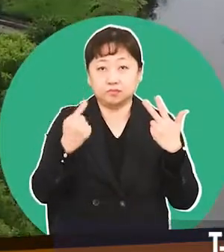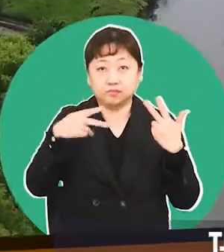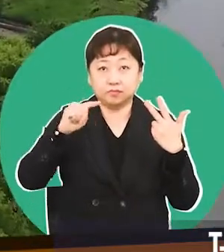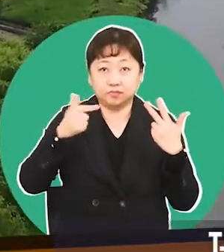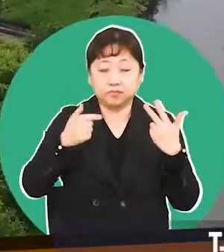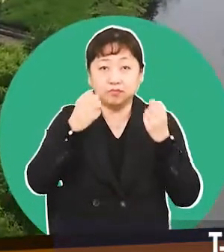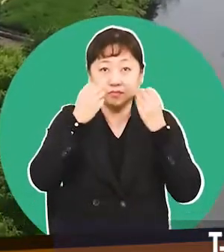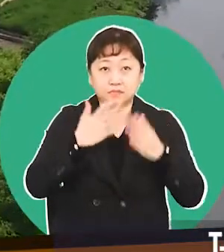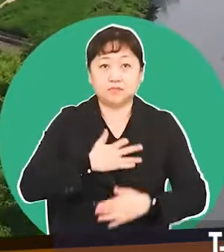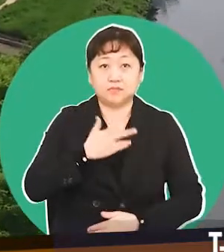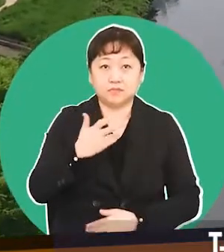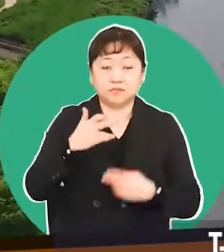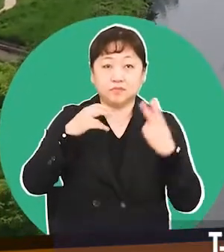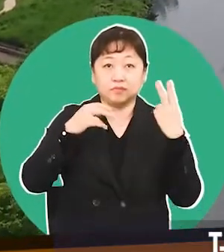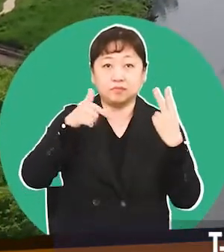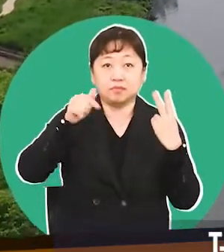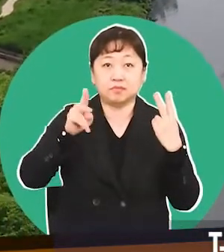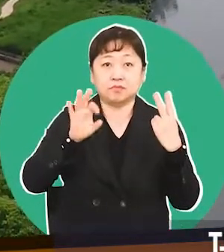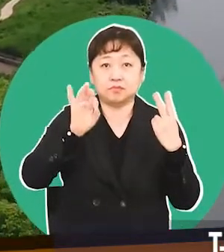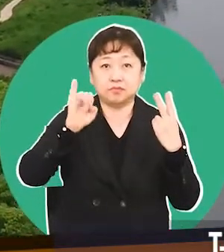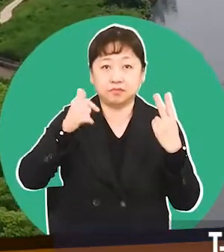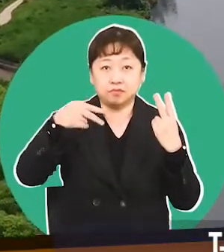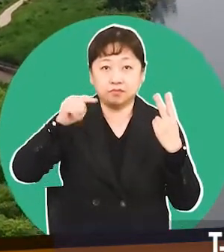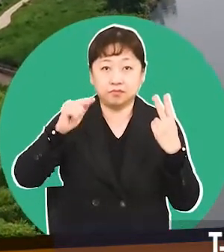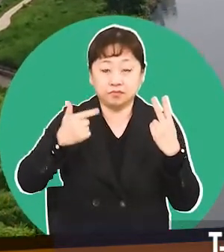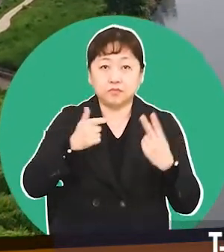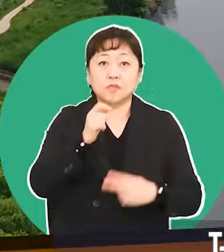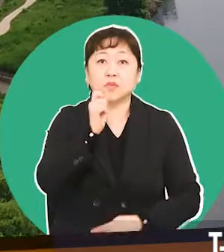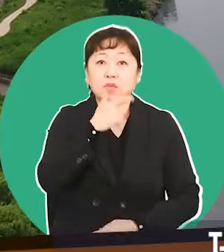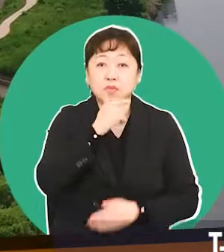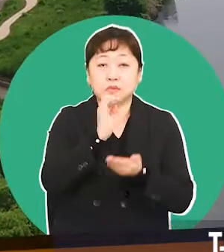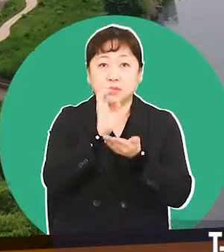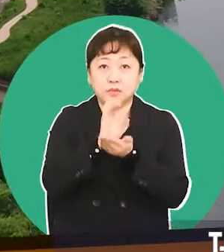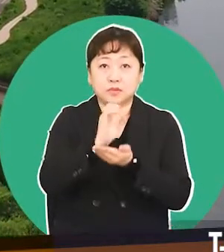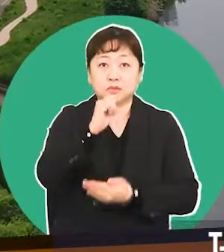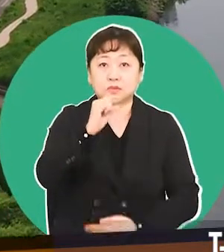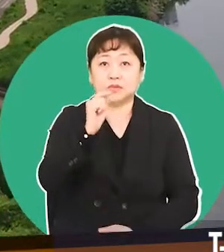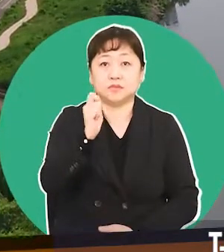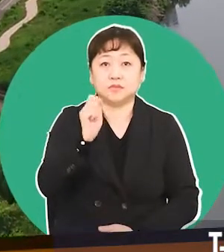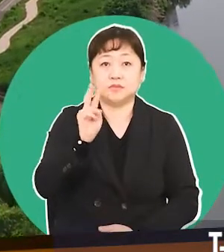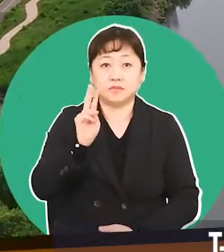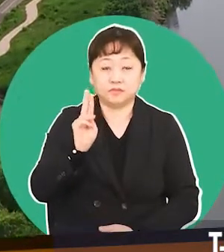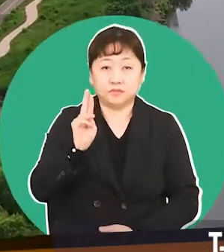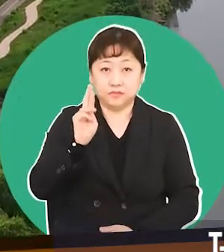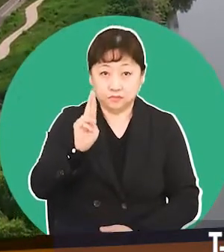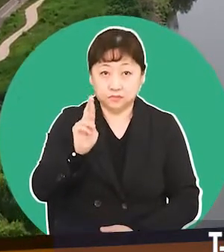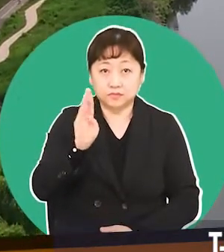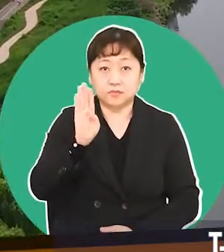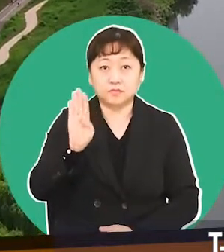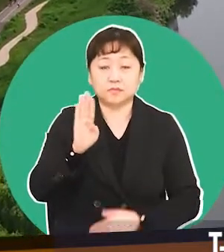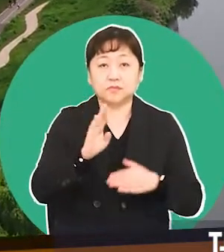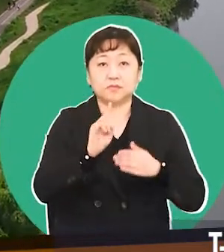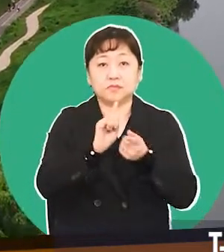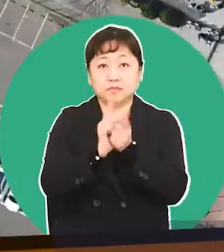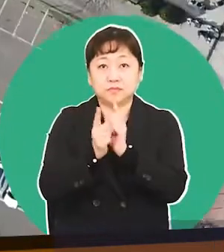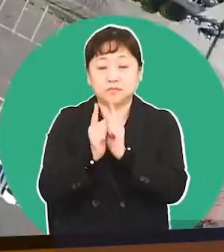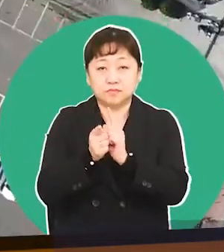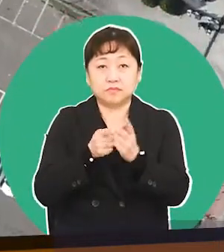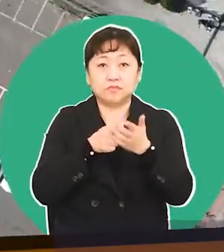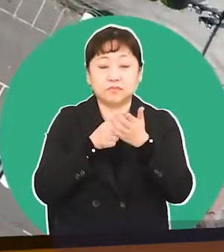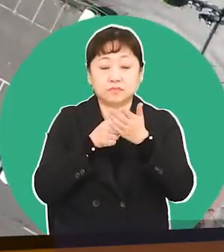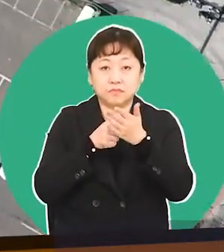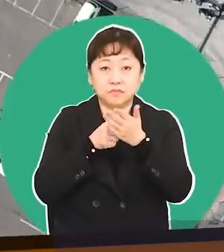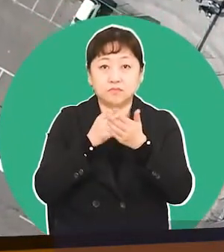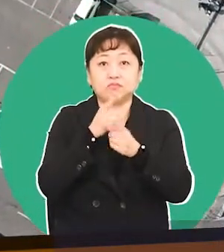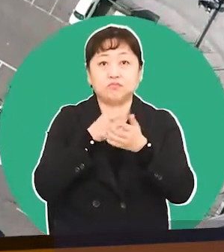j 경인선 월곶 판교 선 gtx b 도성과 환승할 수 있도록 추진 중이고 요 수색